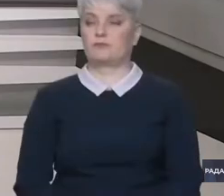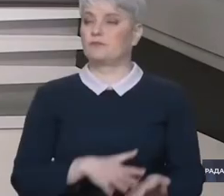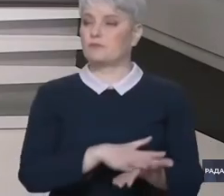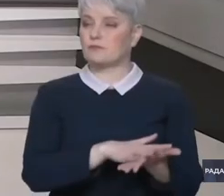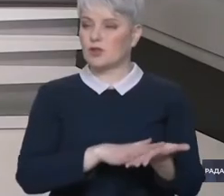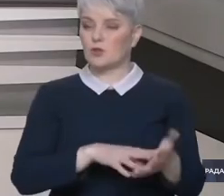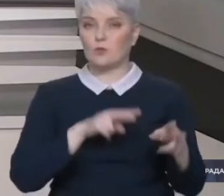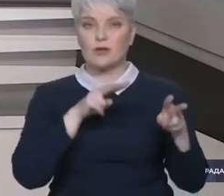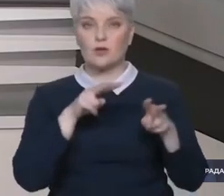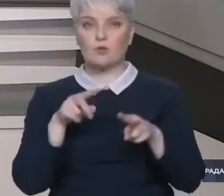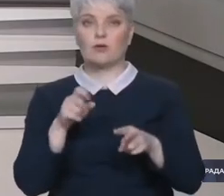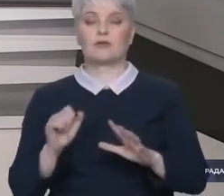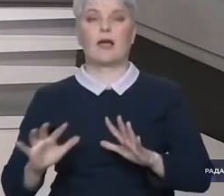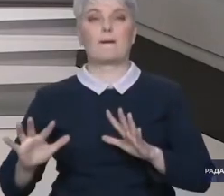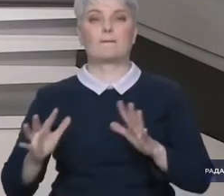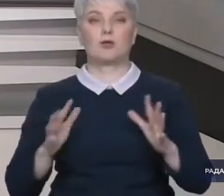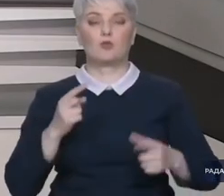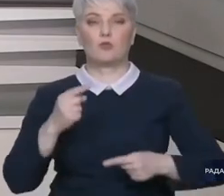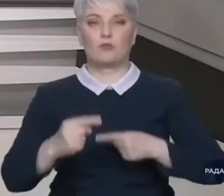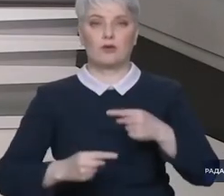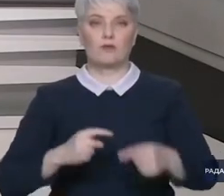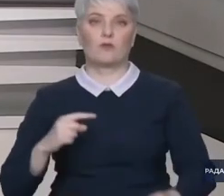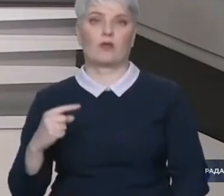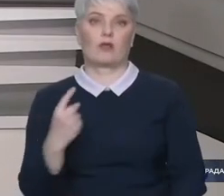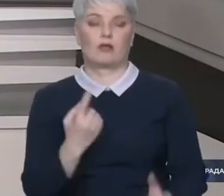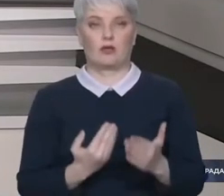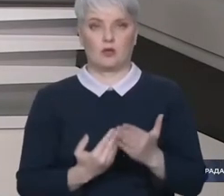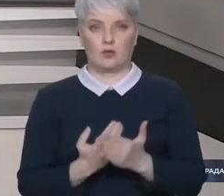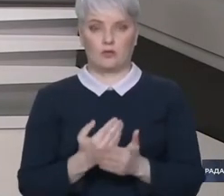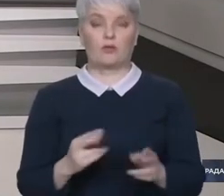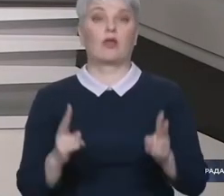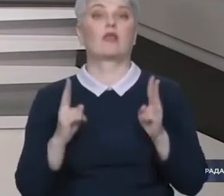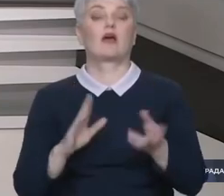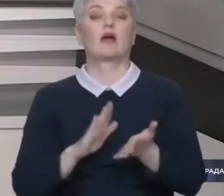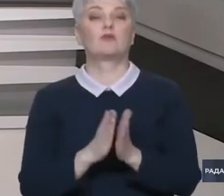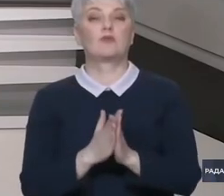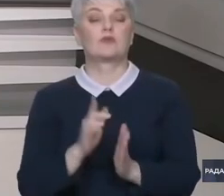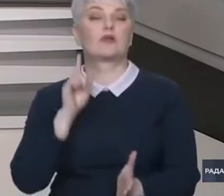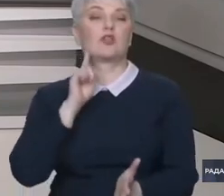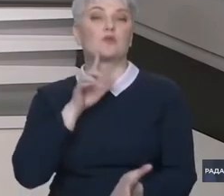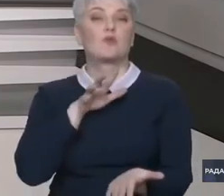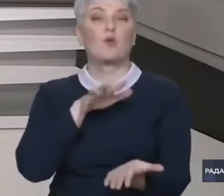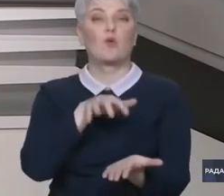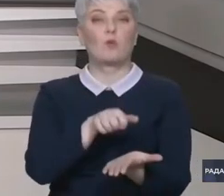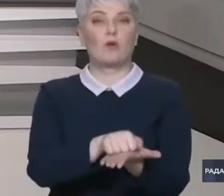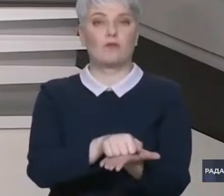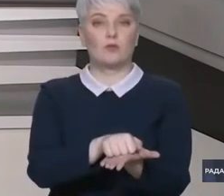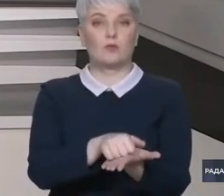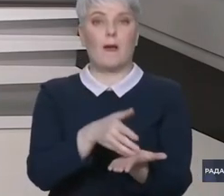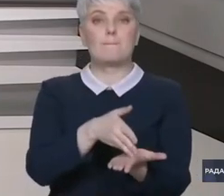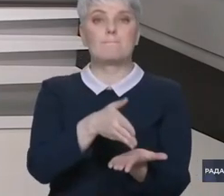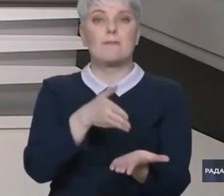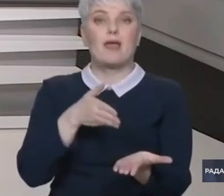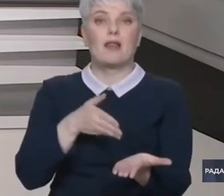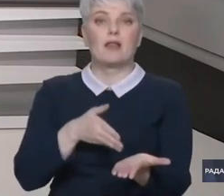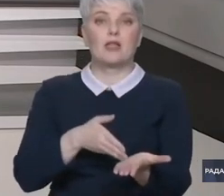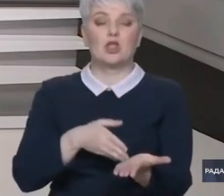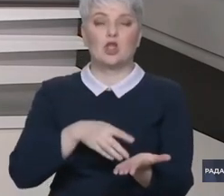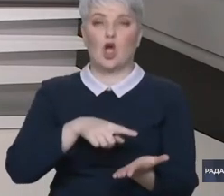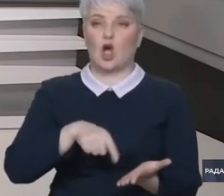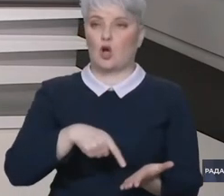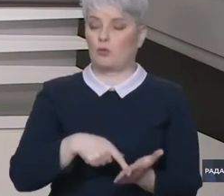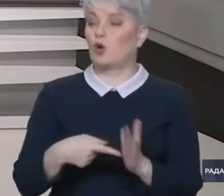Продовжуємо слідкувати за подіями в марафоні «Єдині новини». Яка ситуація в тимчасово окупованому Мелітополі? Дізнаємося в міського голови